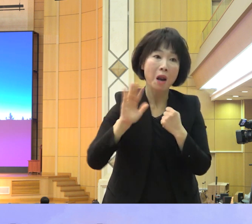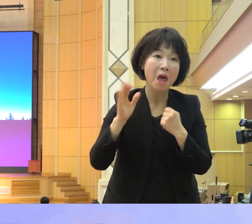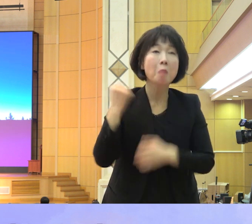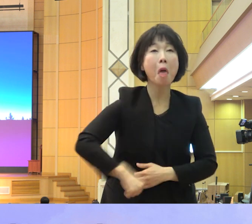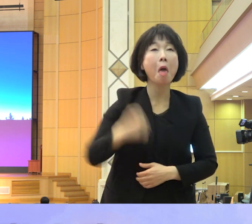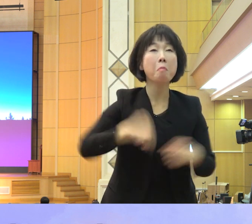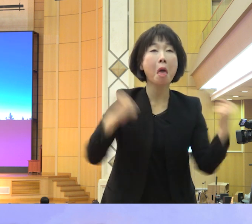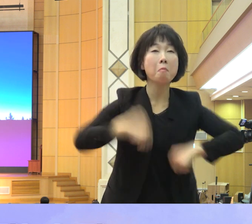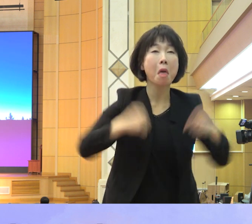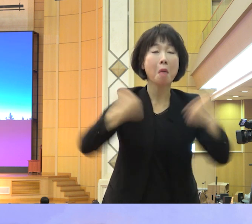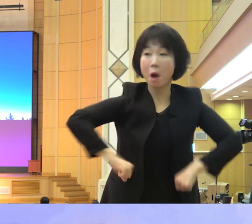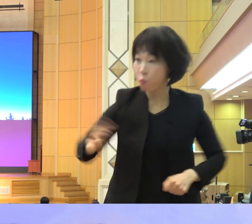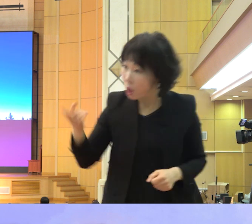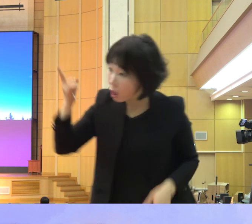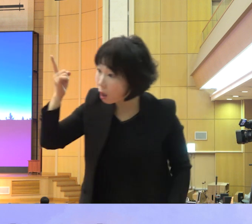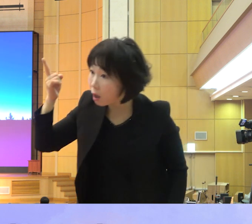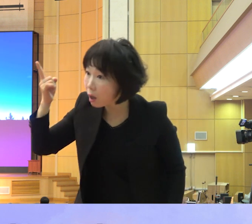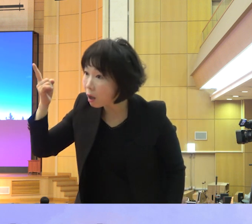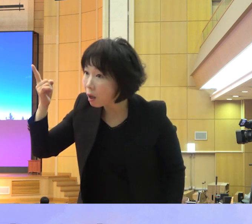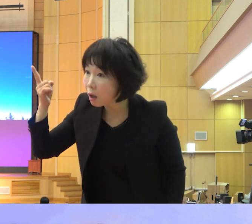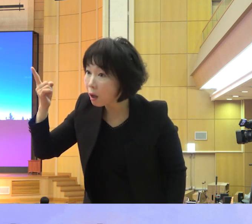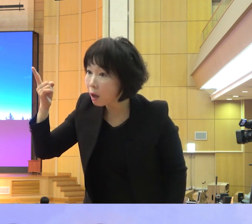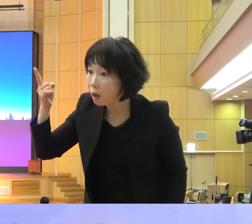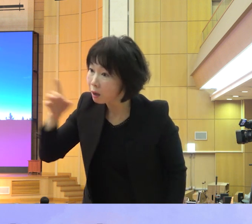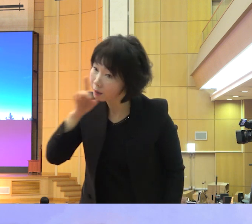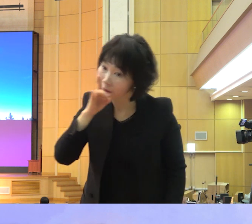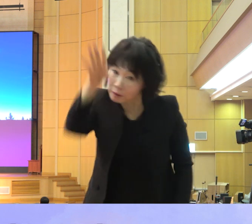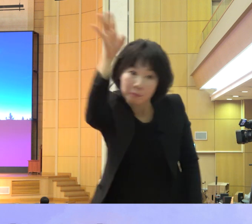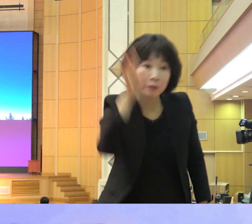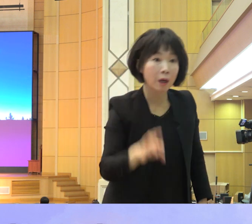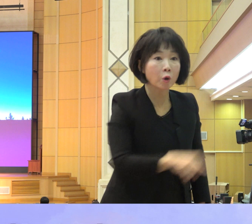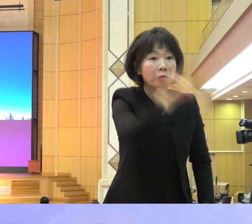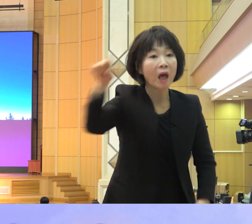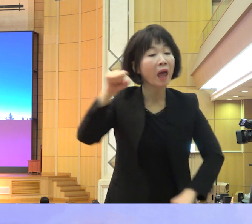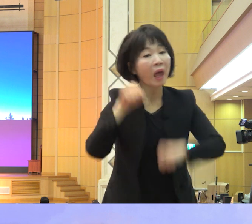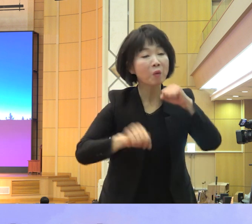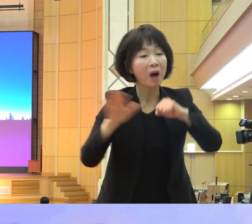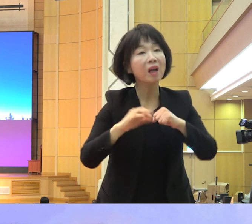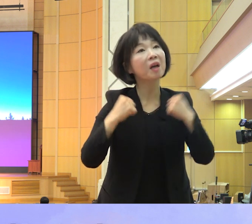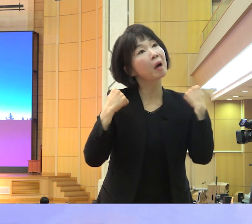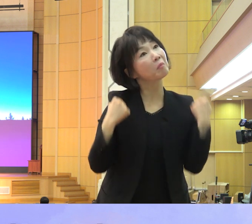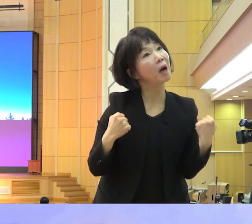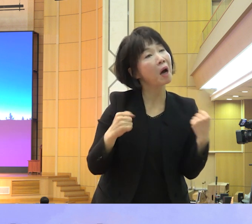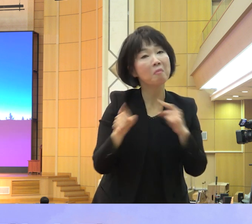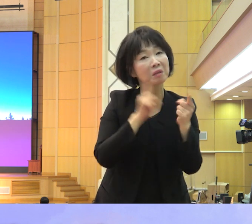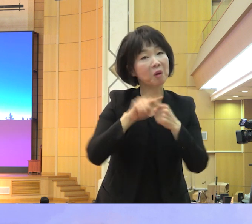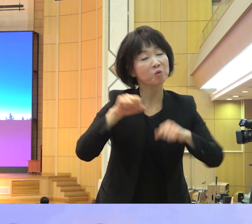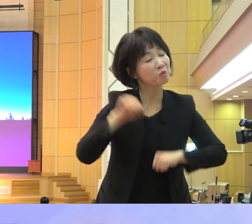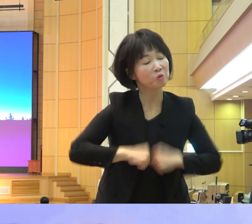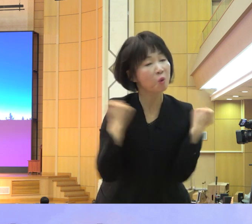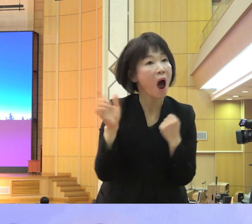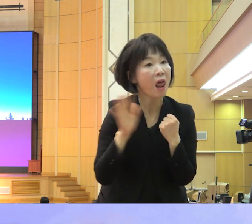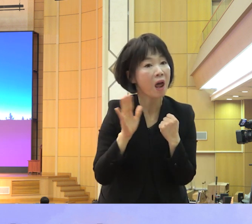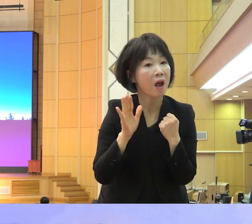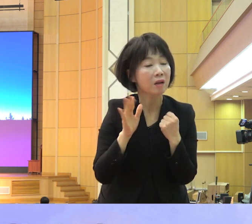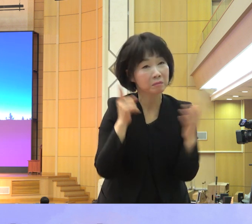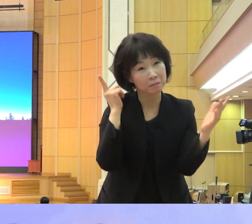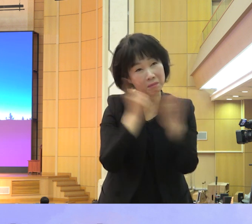없는 자가 죽은 것처럼 행함이 없는 믿음은 죽었다고 말하고 있는 것입니다.